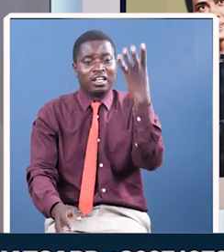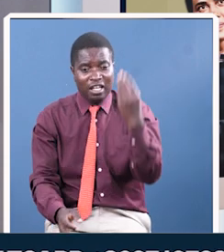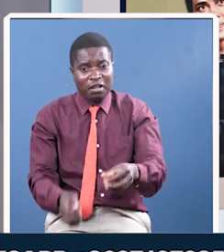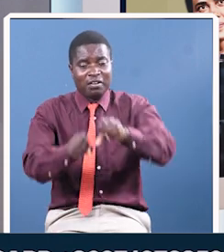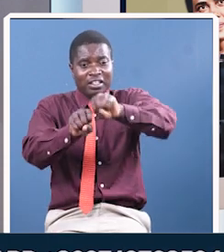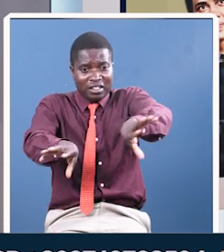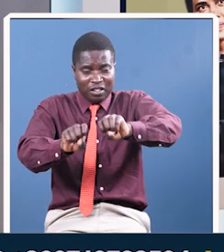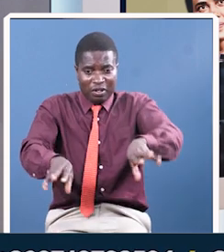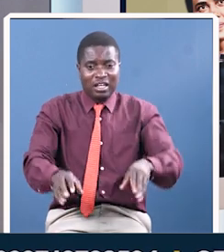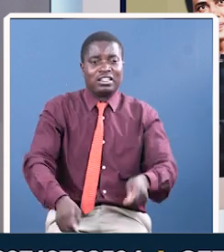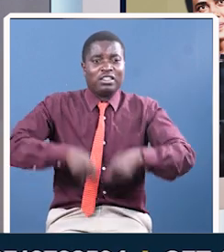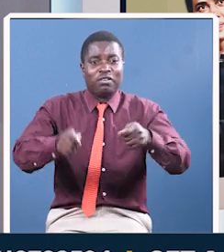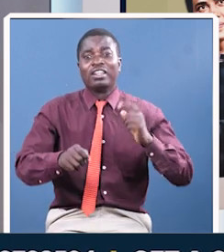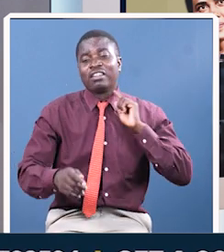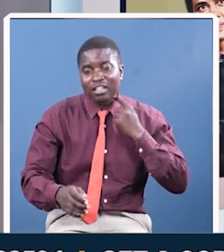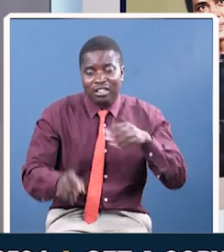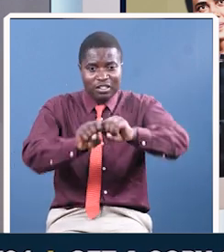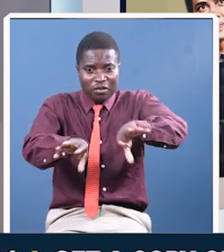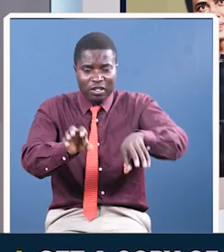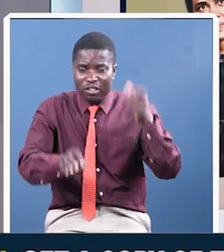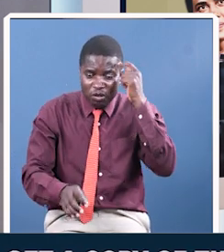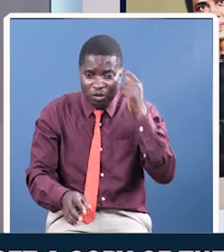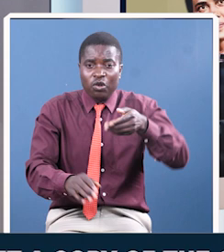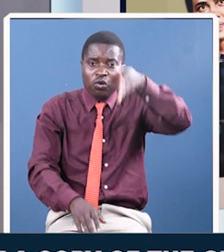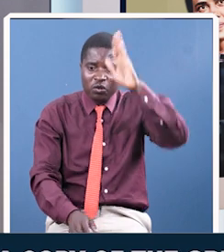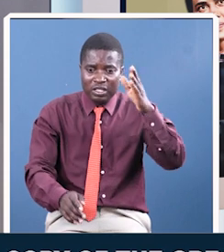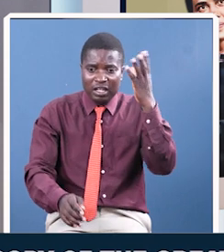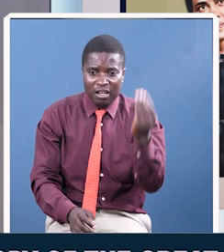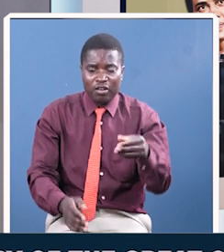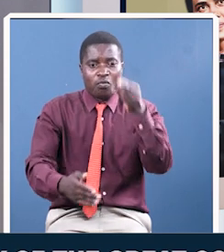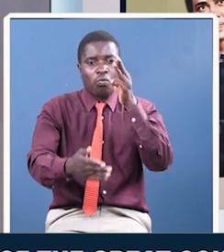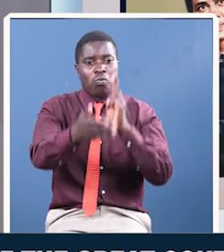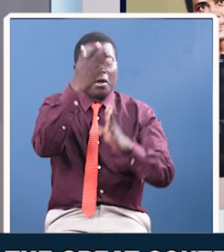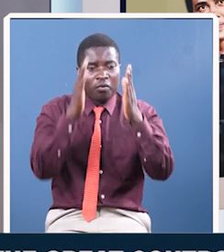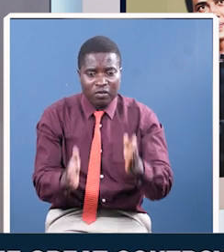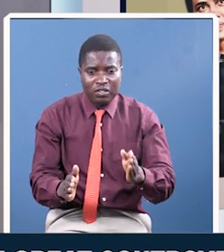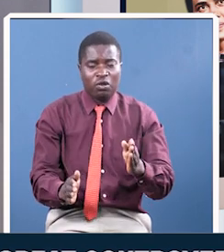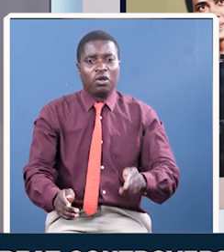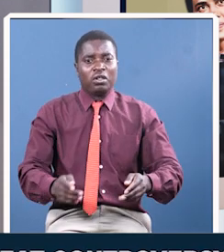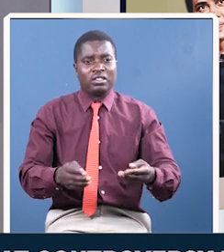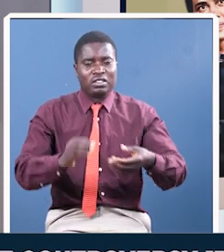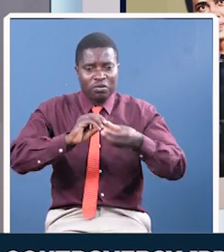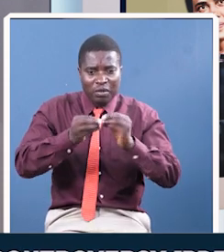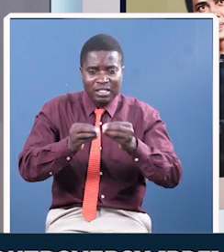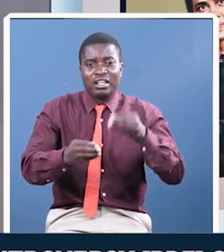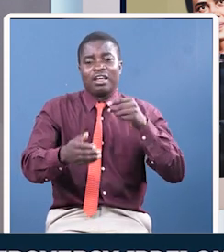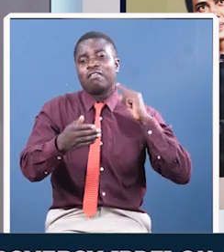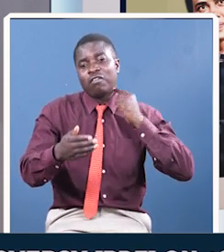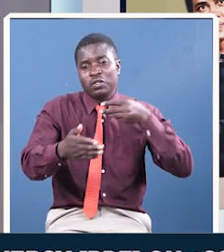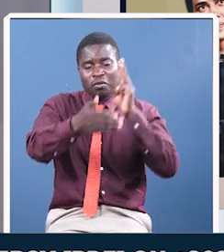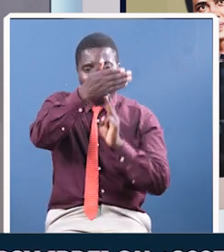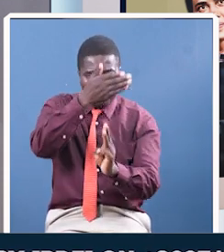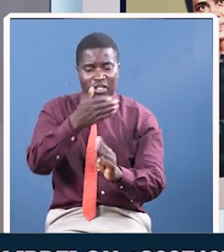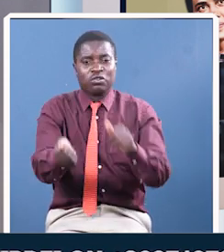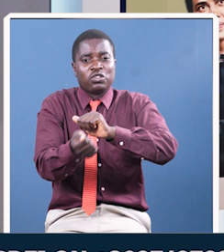anounzo fake sabbath. Anoziva kuti mwari ane prophet saka anofanira kumutsa a false prophet kuti aite counter the true